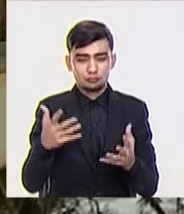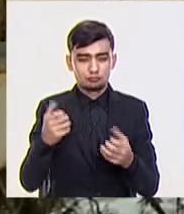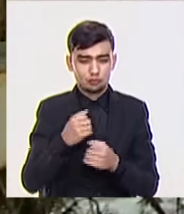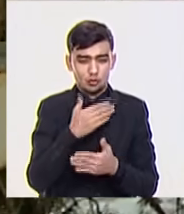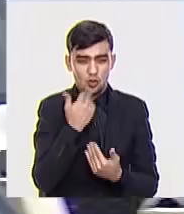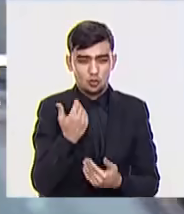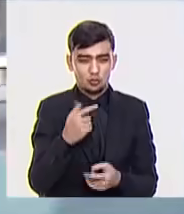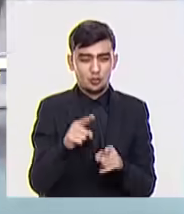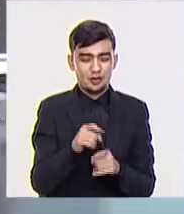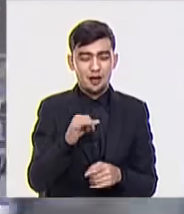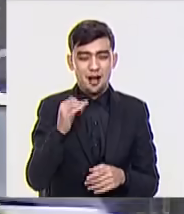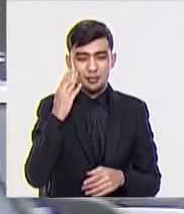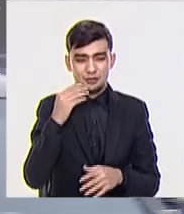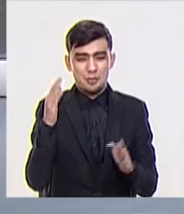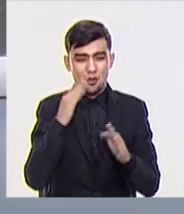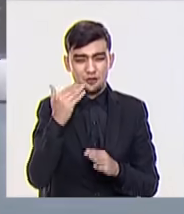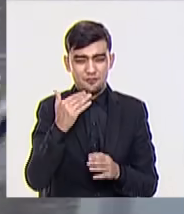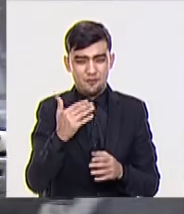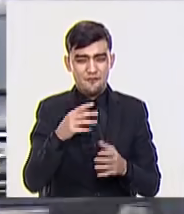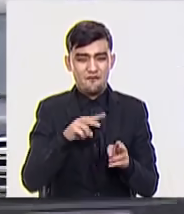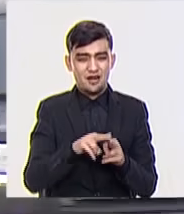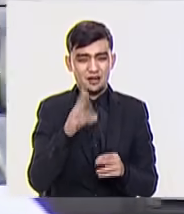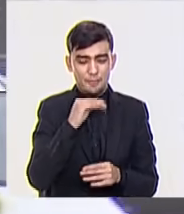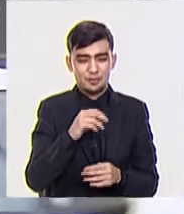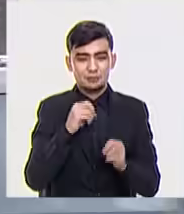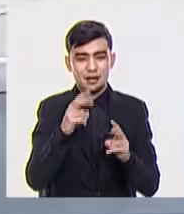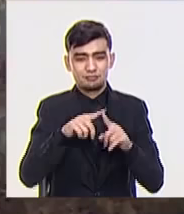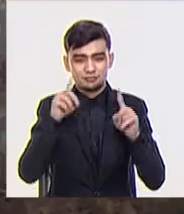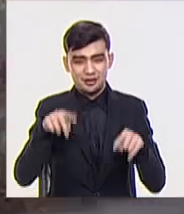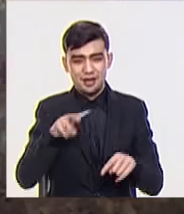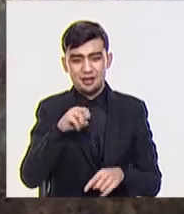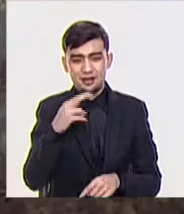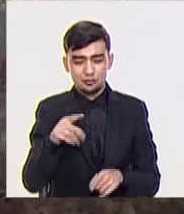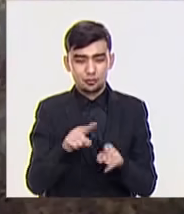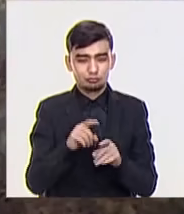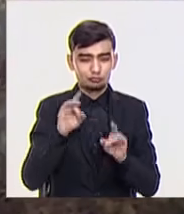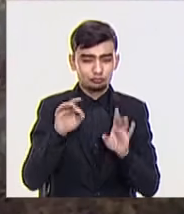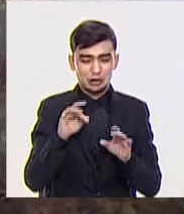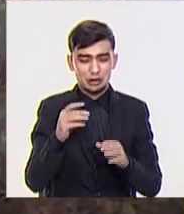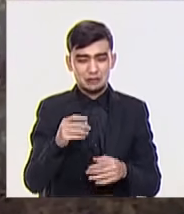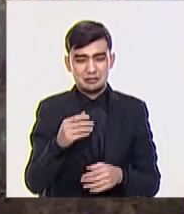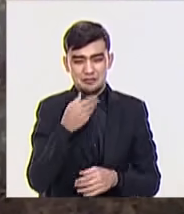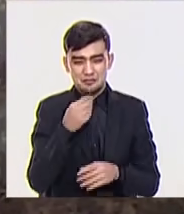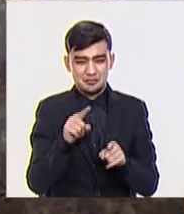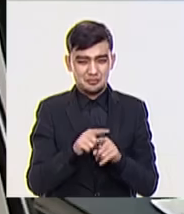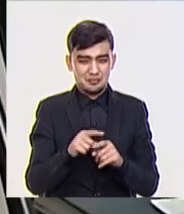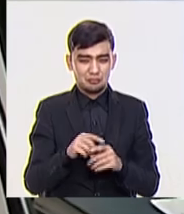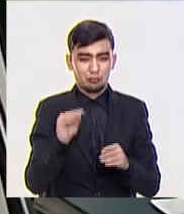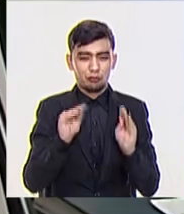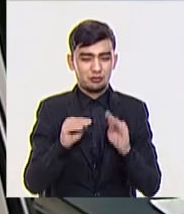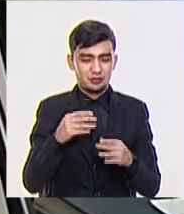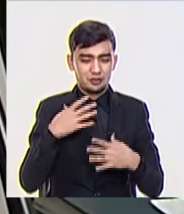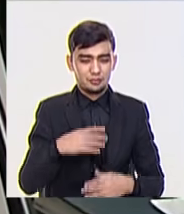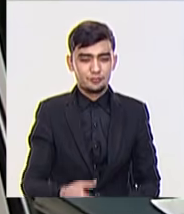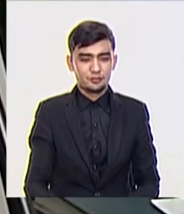осындай Алматының экологиялық ахуалын көрсететін LED-экрандарды қоюмен әлі күнге дейін әлектейді олар.